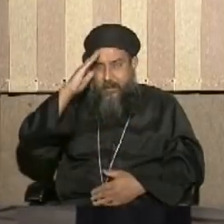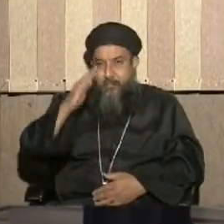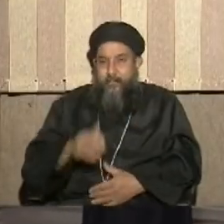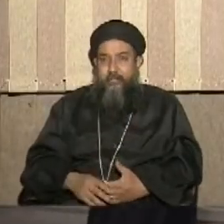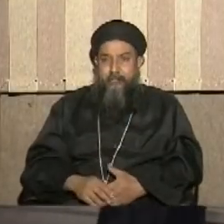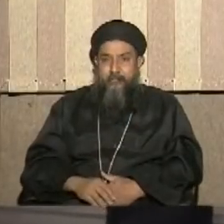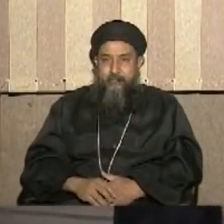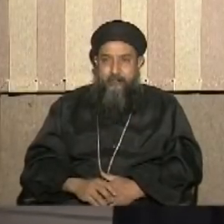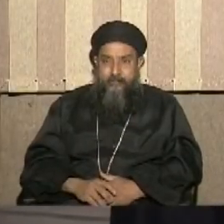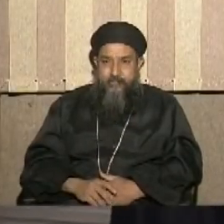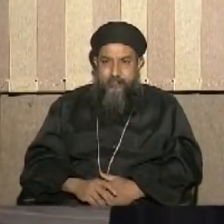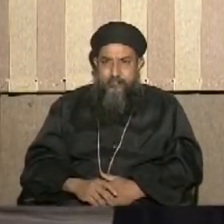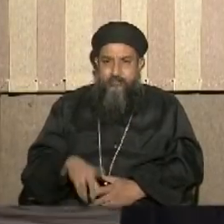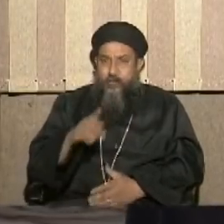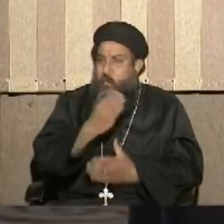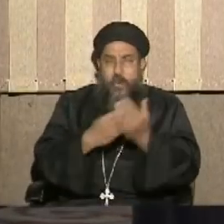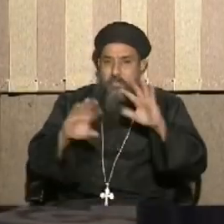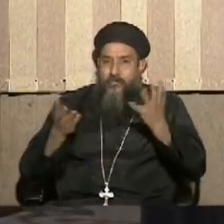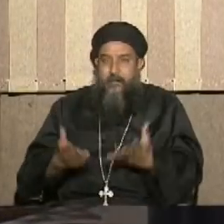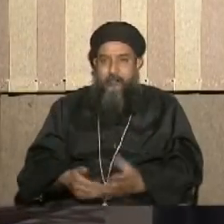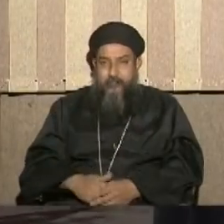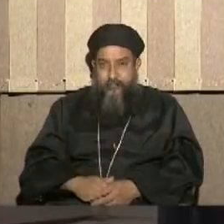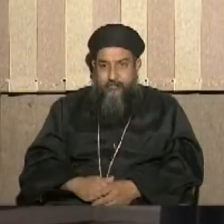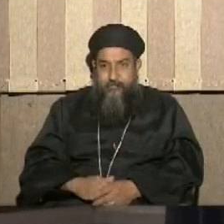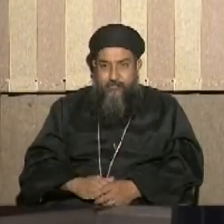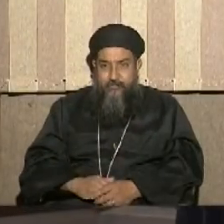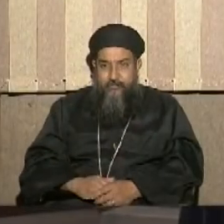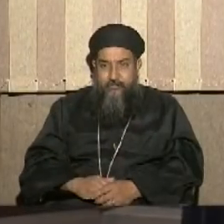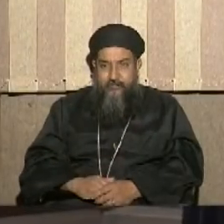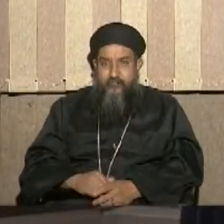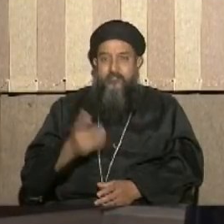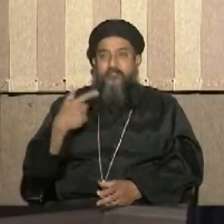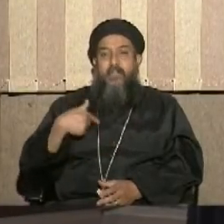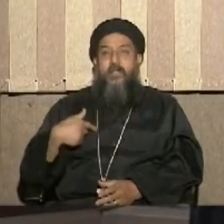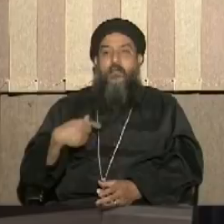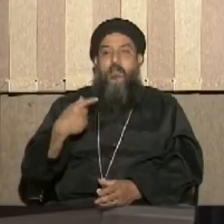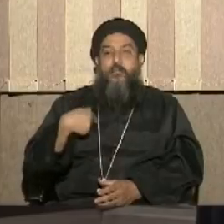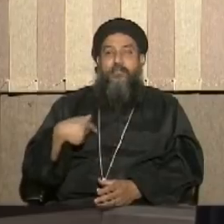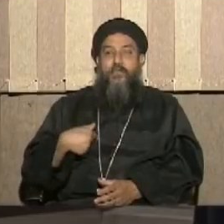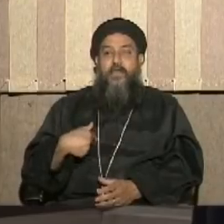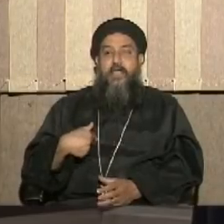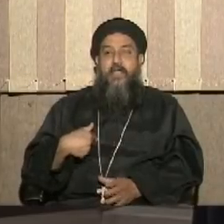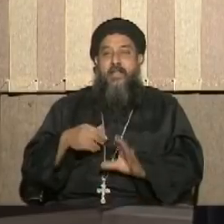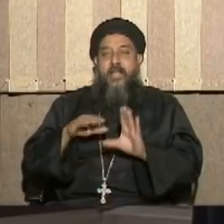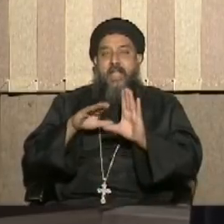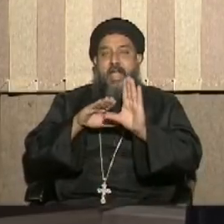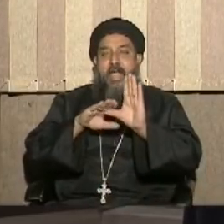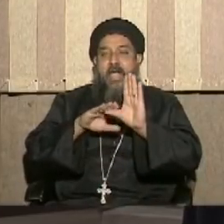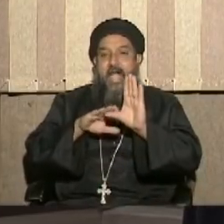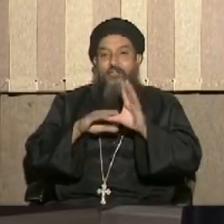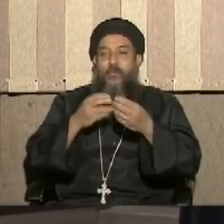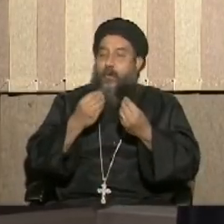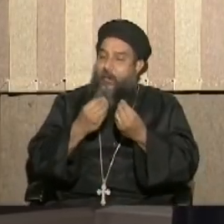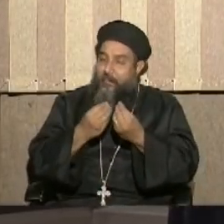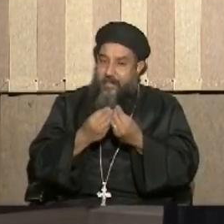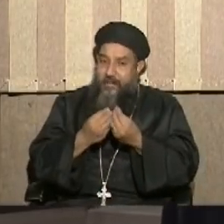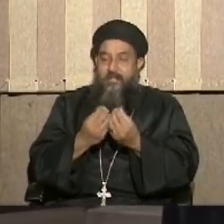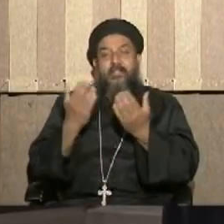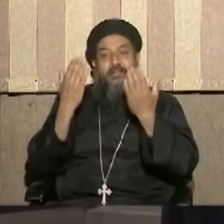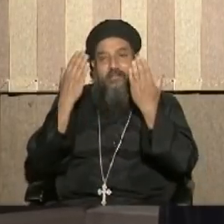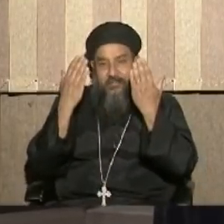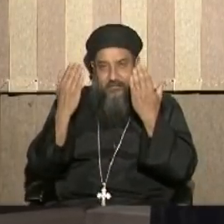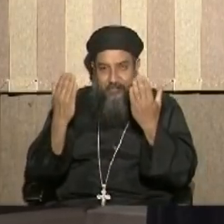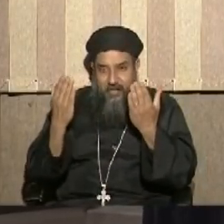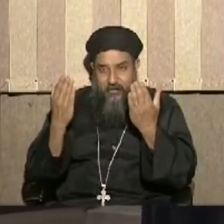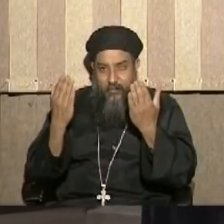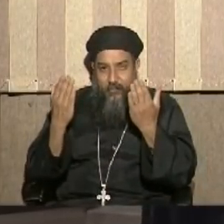صاحب الكلام الولاد فين؟ هما كانوا عندي صلوا وبيتوا ومشيوا